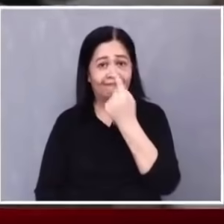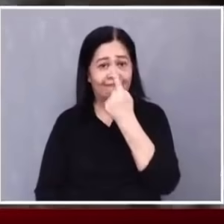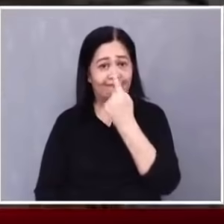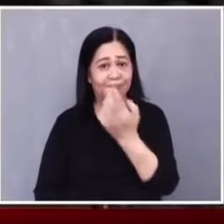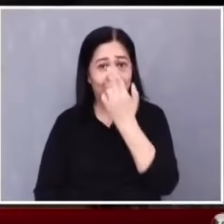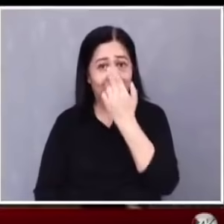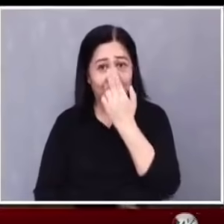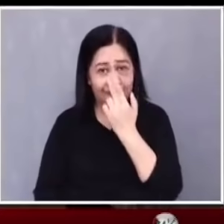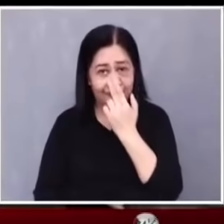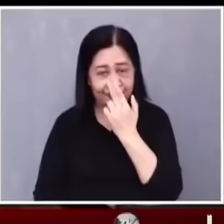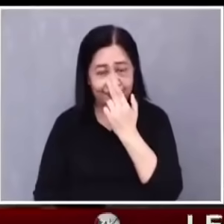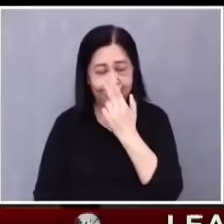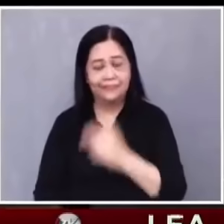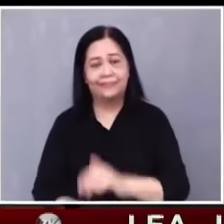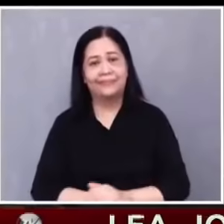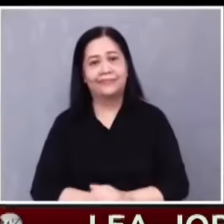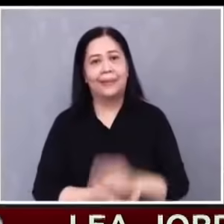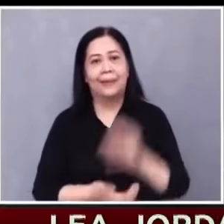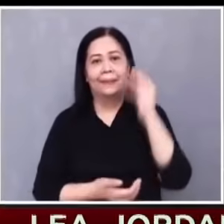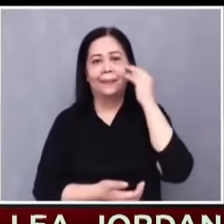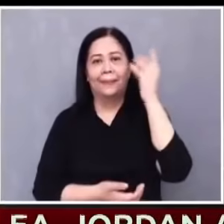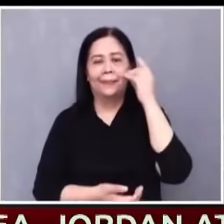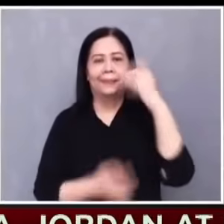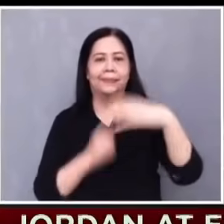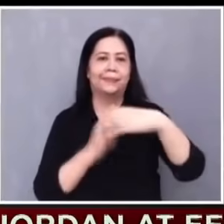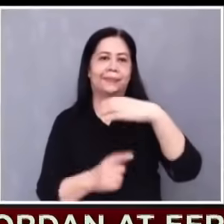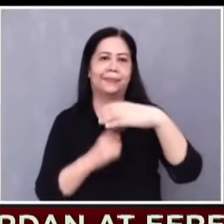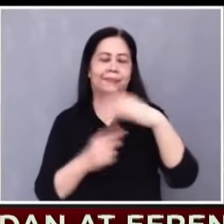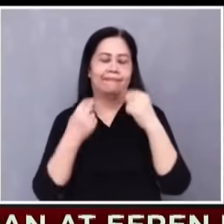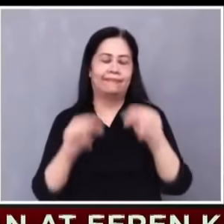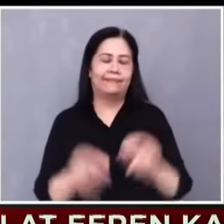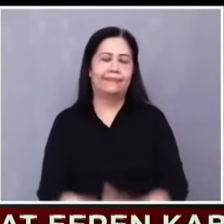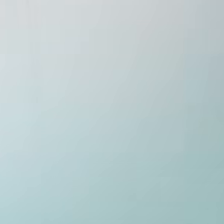Mario Dumawal, ABS-CBN News.